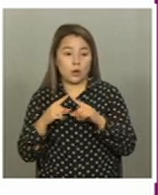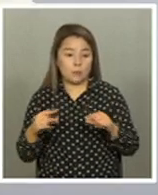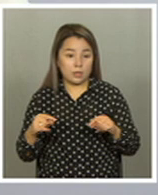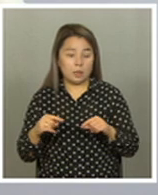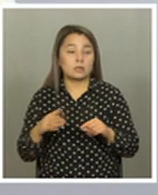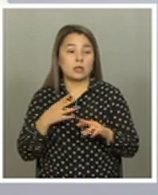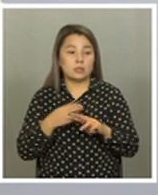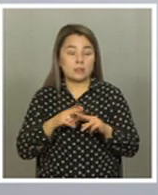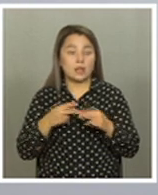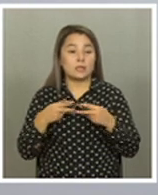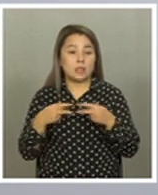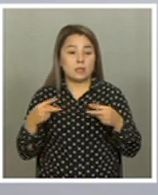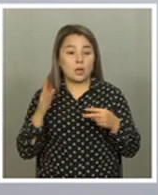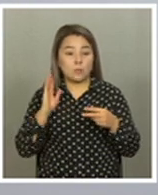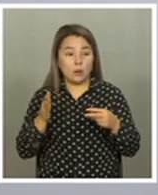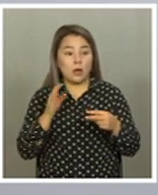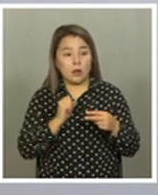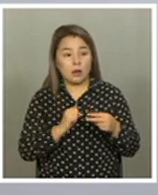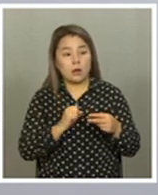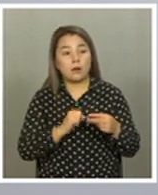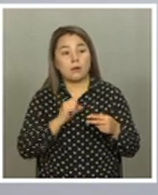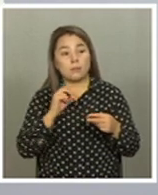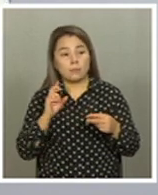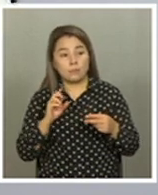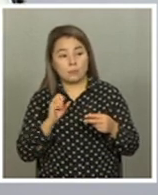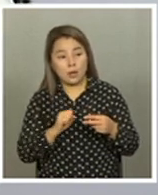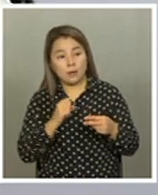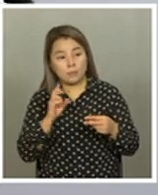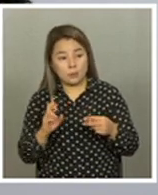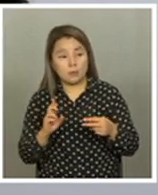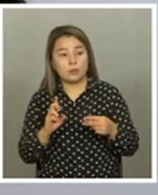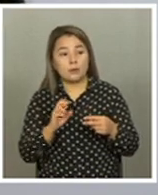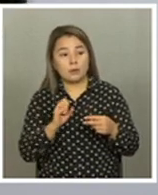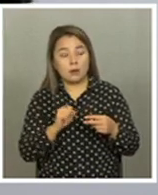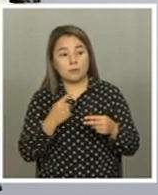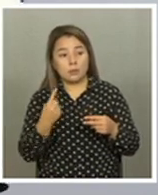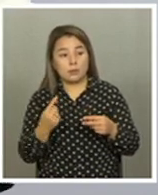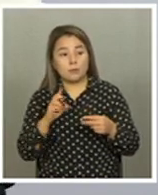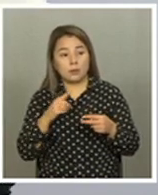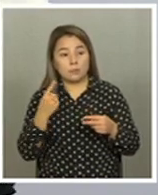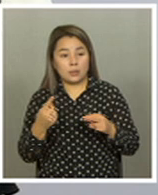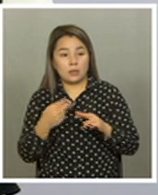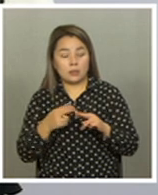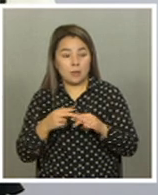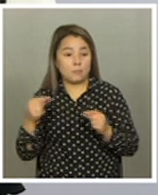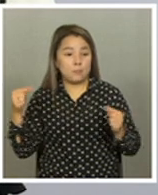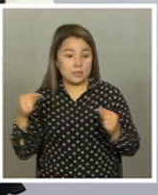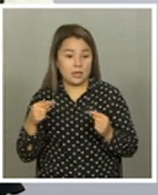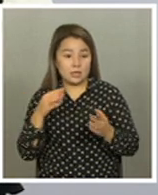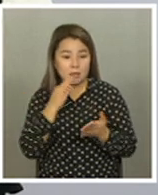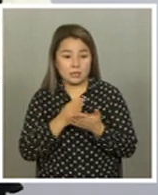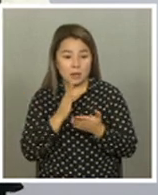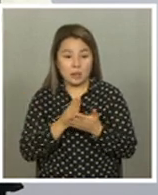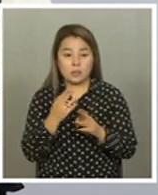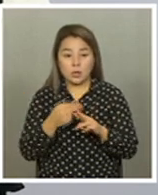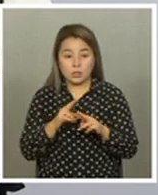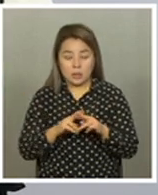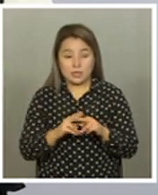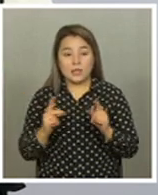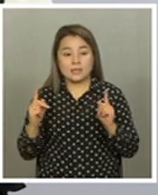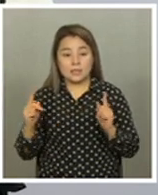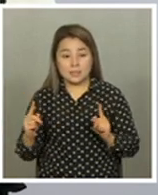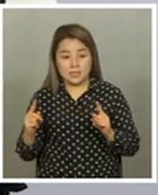болғандықтан, А мен А1, Б мен Б1 нүктелері беттеседі. Солай ғой, яғни бұл кесінділер тең